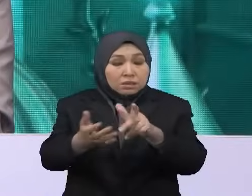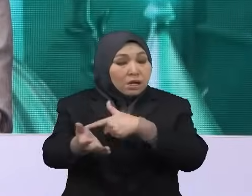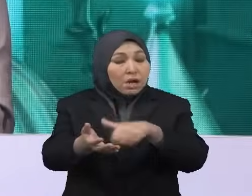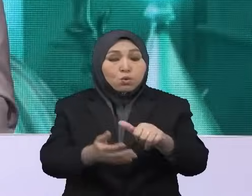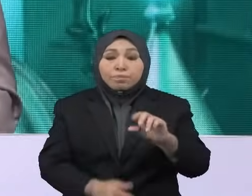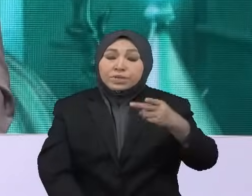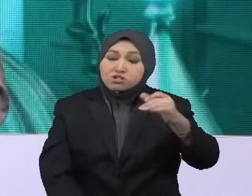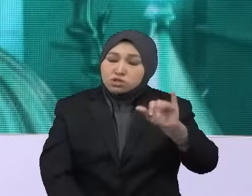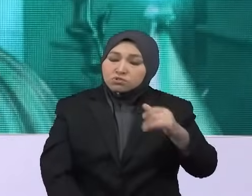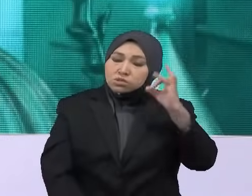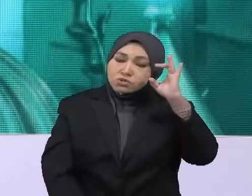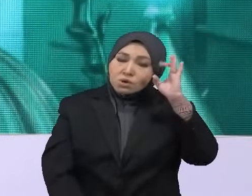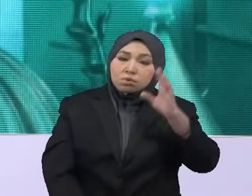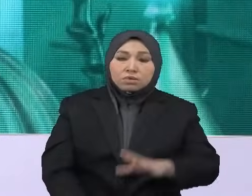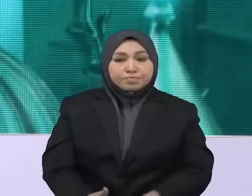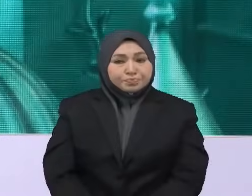Hijaz, insyaAllah.